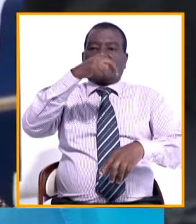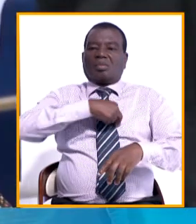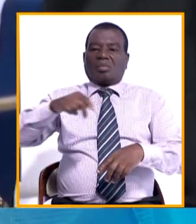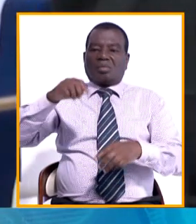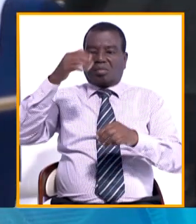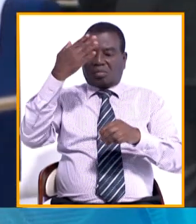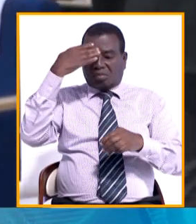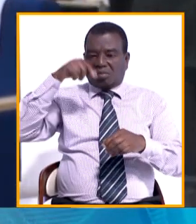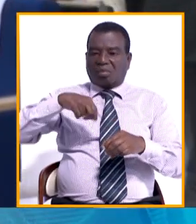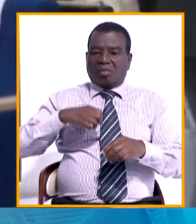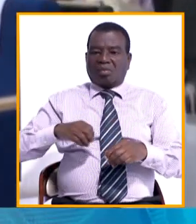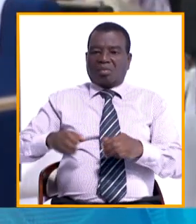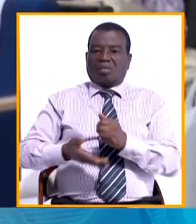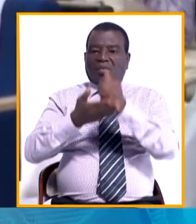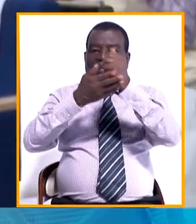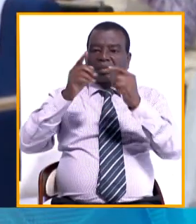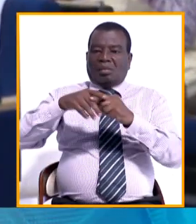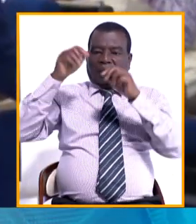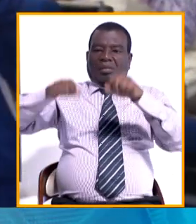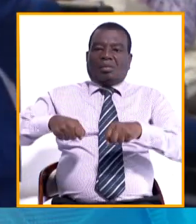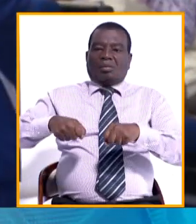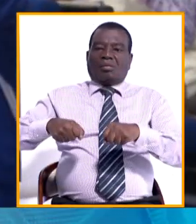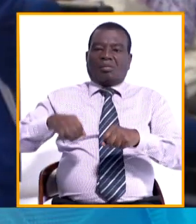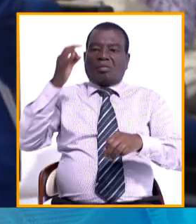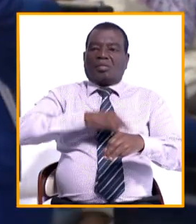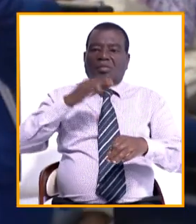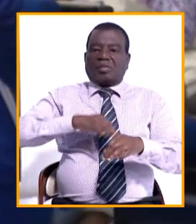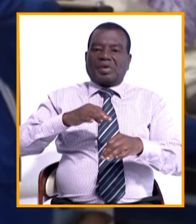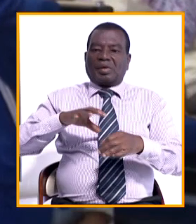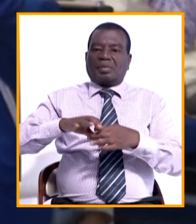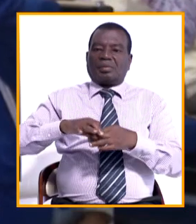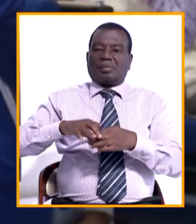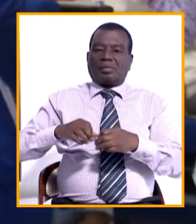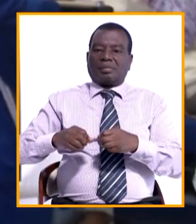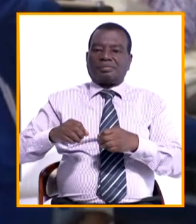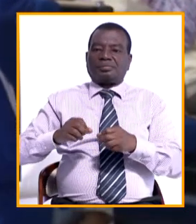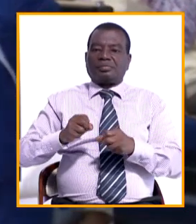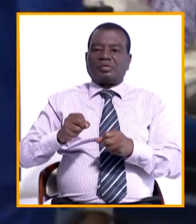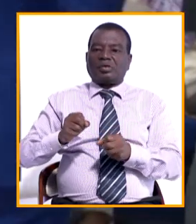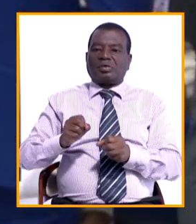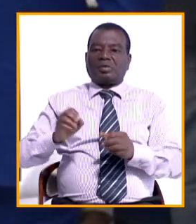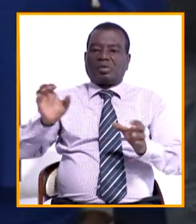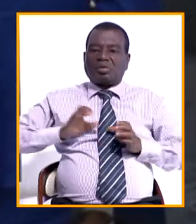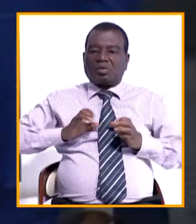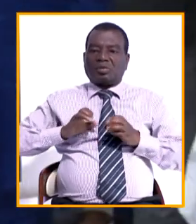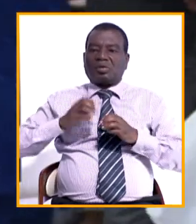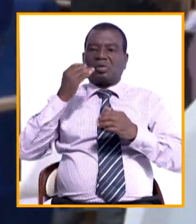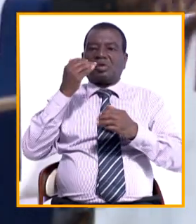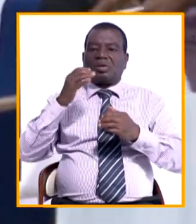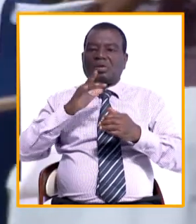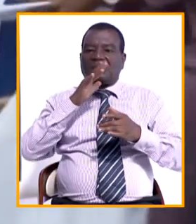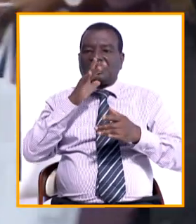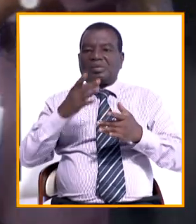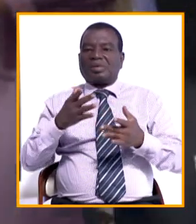sachent qu'elles ont aussi une contribution à pouvoir bénéficier effectivement d'un congé maternité, congé